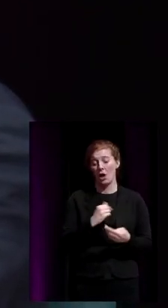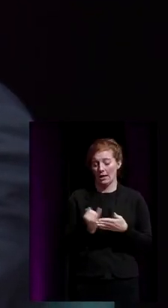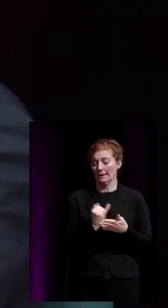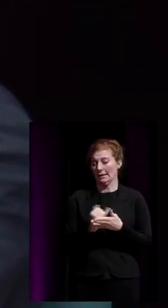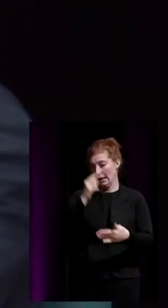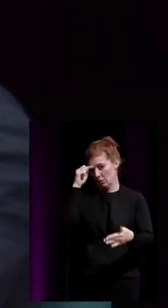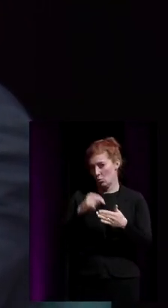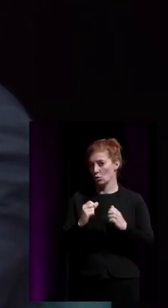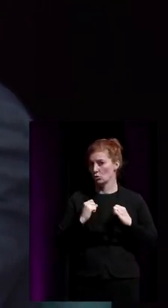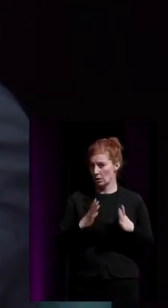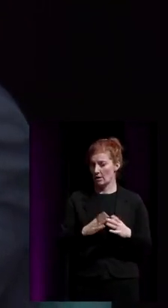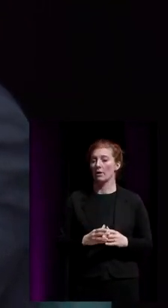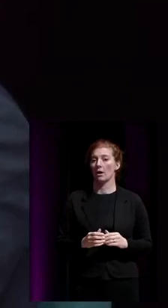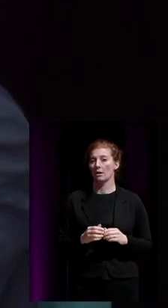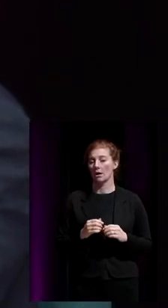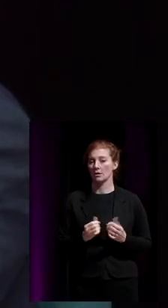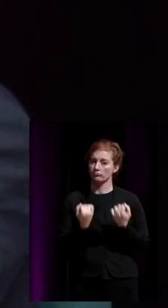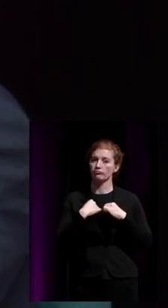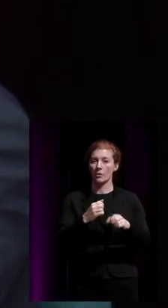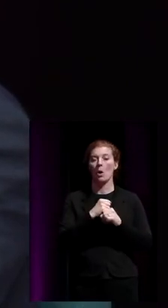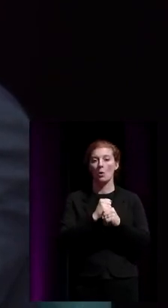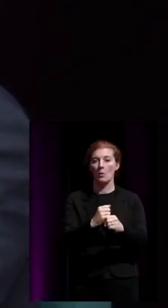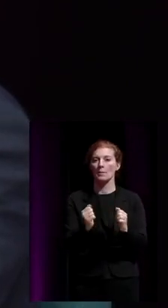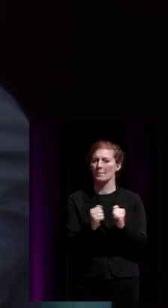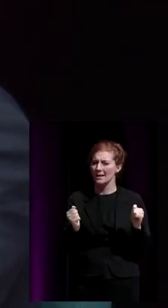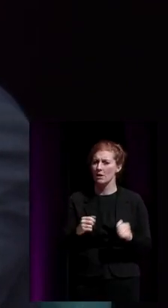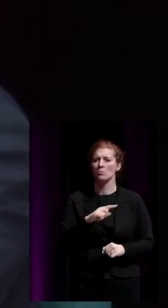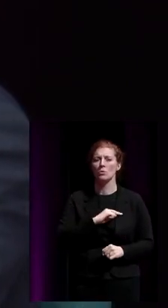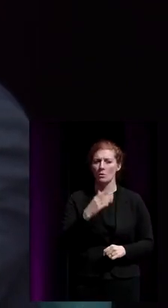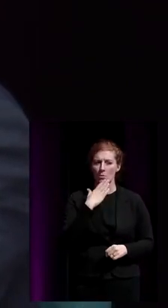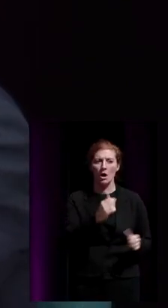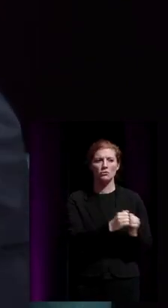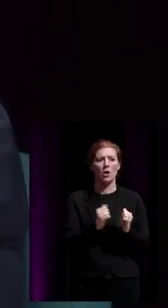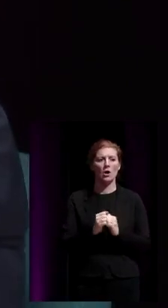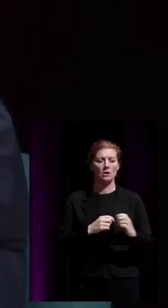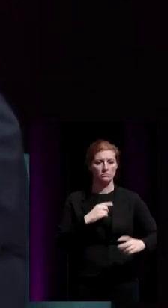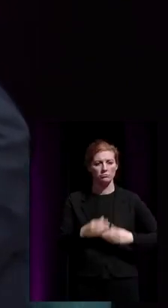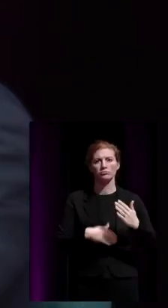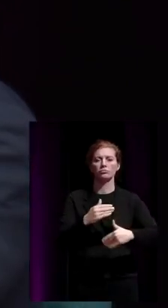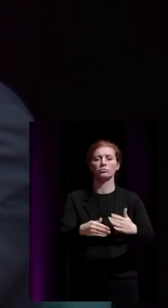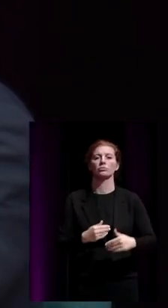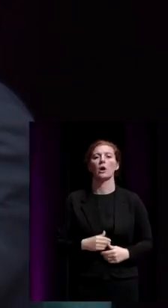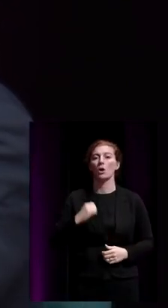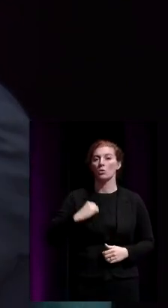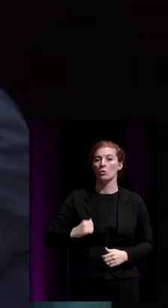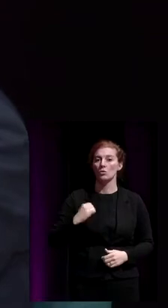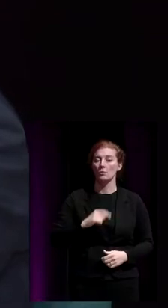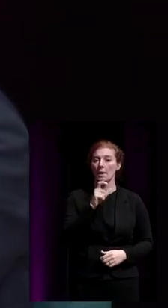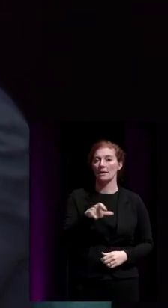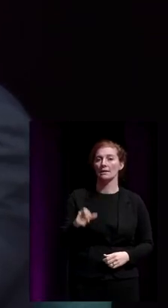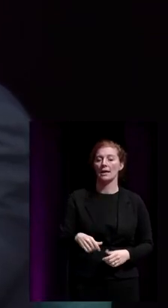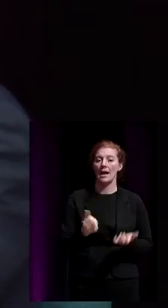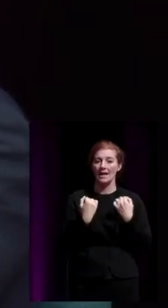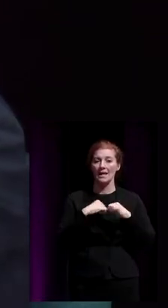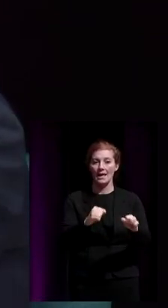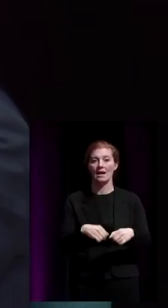agera hållbart. Men jag tycker att det är många bra saker som är på väg fram. Konsumenterna agerar, det ger oss rätt